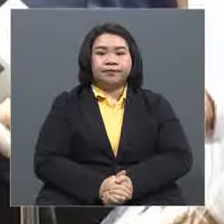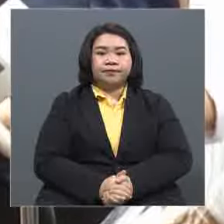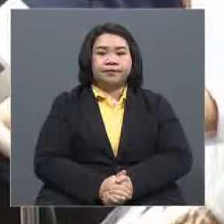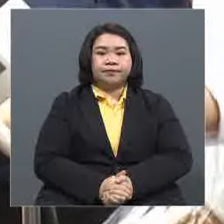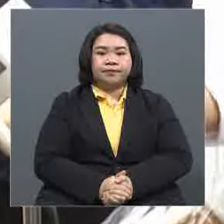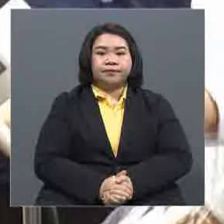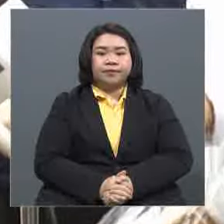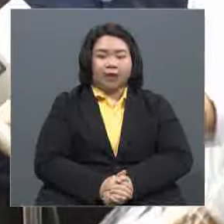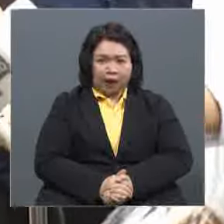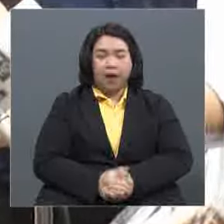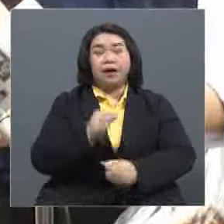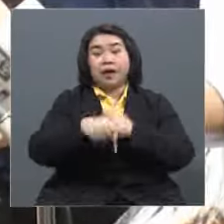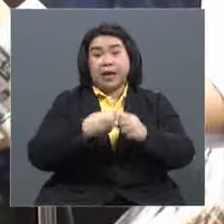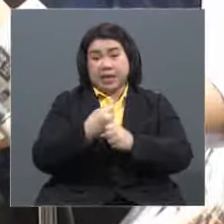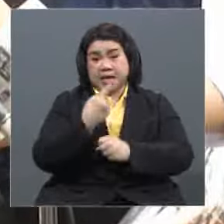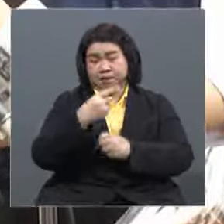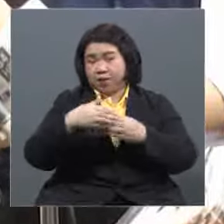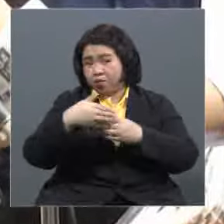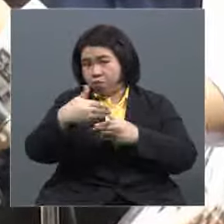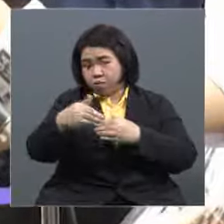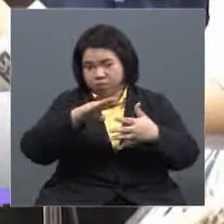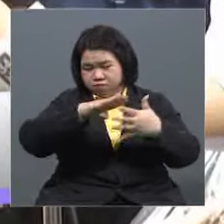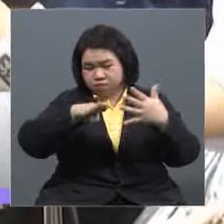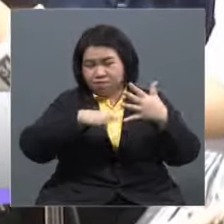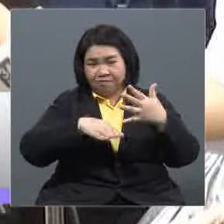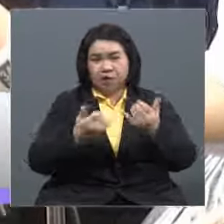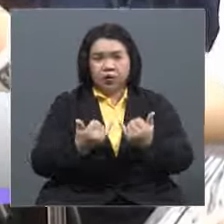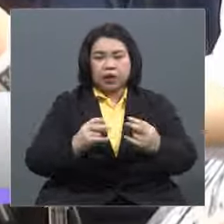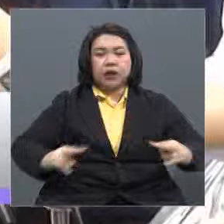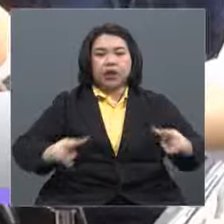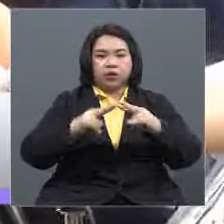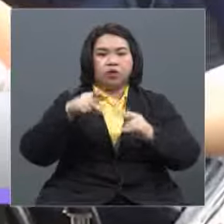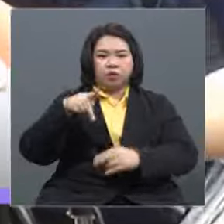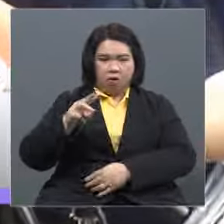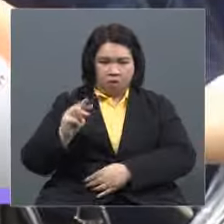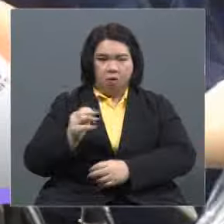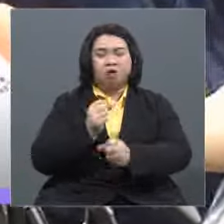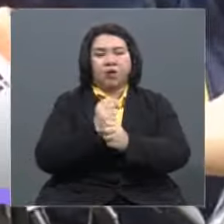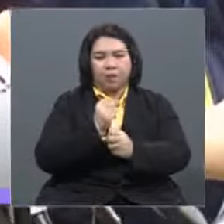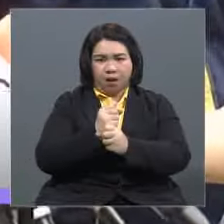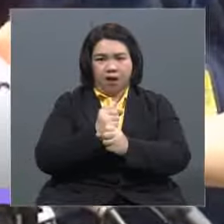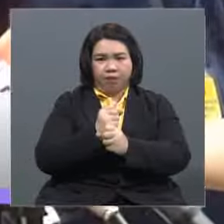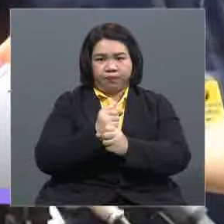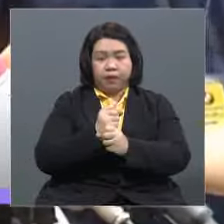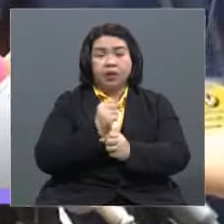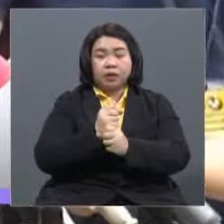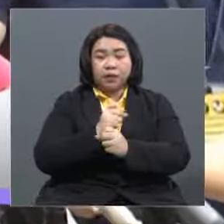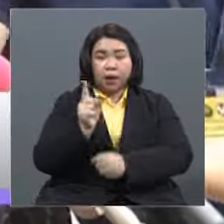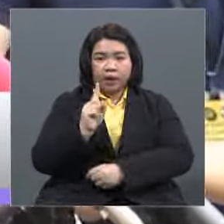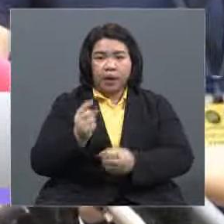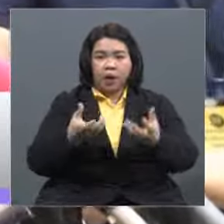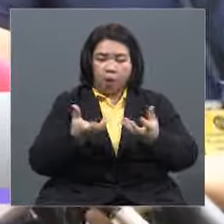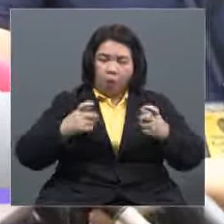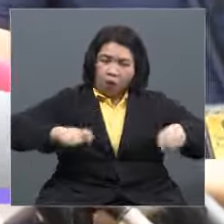ค่ะตลอดปีจนถึงสิ้นปีนี้ทางกระทรวงพมเราจะดำเนินการเร่งดำเนินการครับจัดส่งมอบ